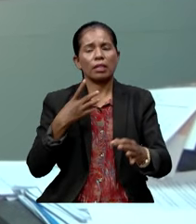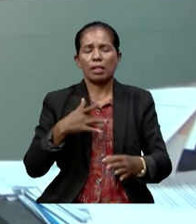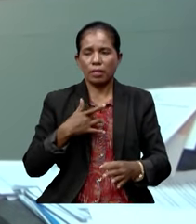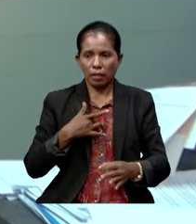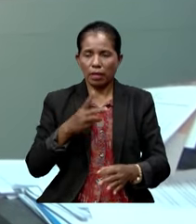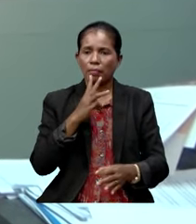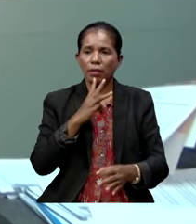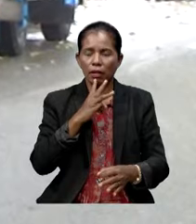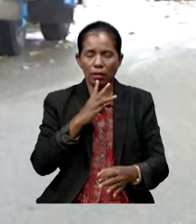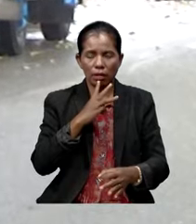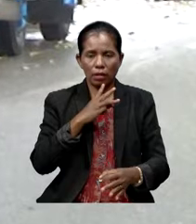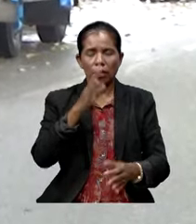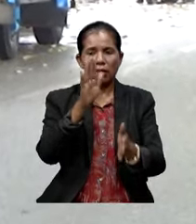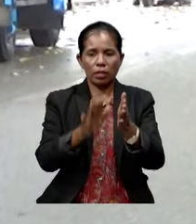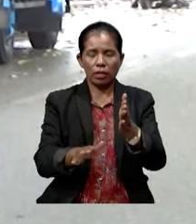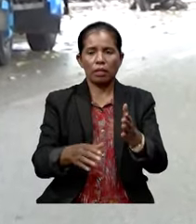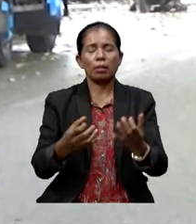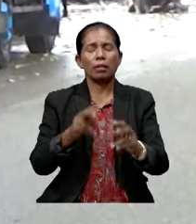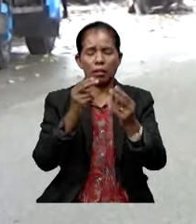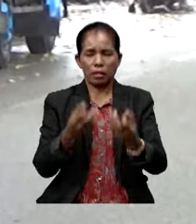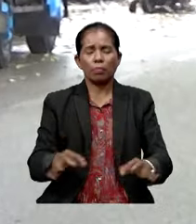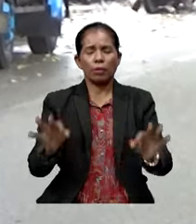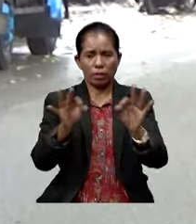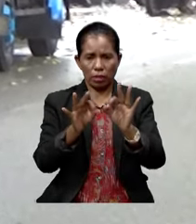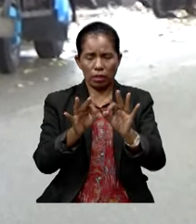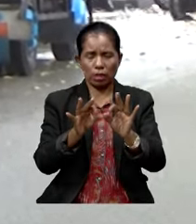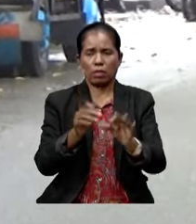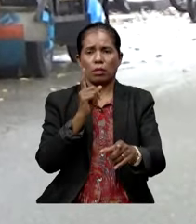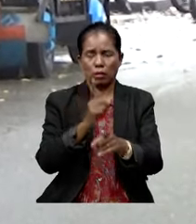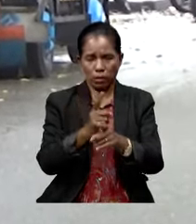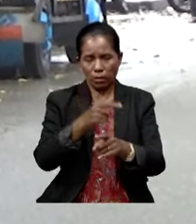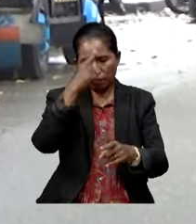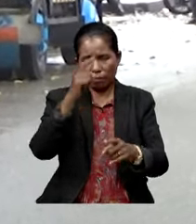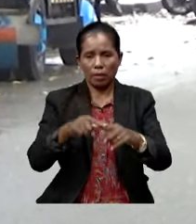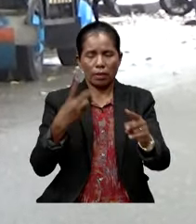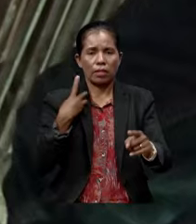memang bene kalau nesa dari pasi kita be kalau kita presisi tembus tu ni, maybe kalau